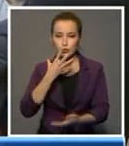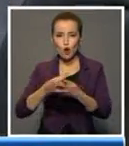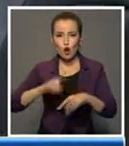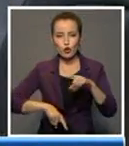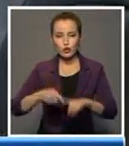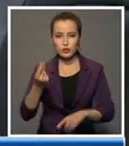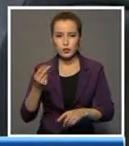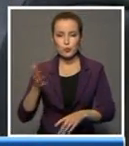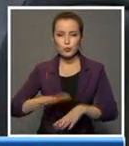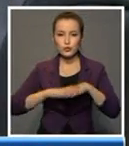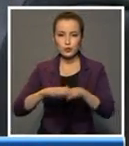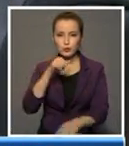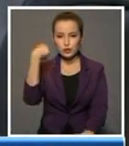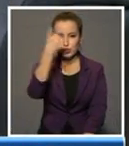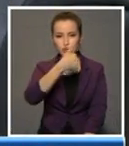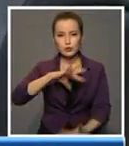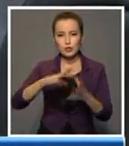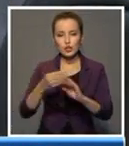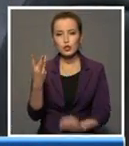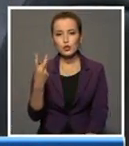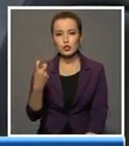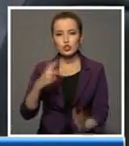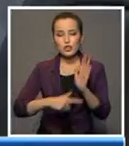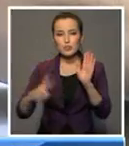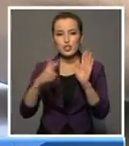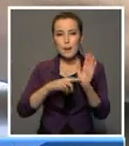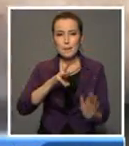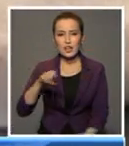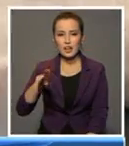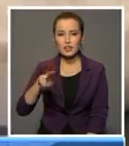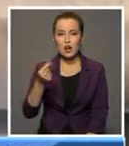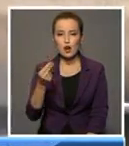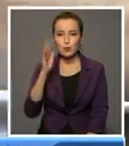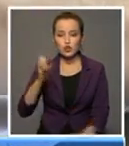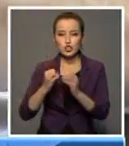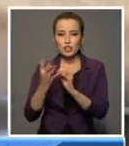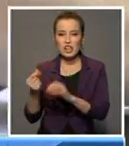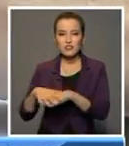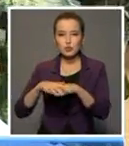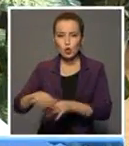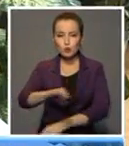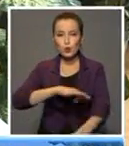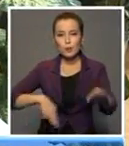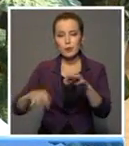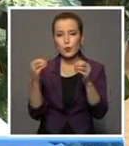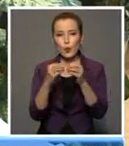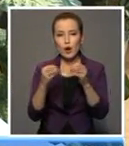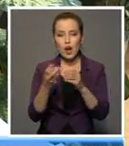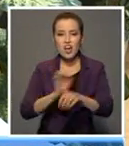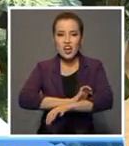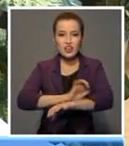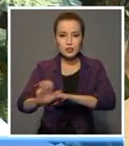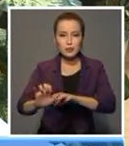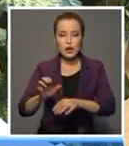басымдық жасамақ. Өткен жылы банк жалпы сомасы 277 миллиард теңге болатын 14 инвестициялық жоба мен 10 экспорттық